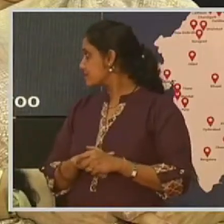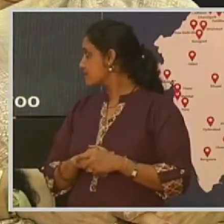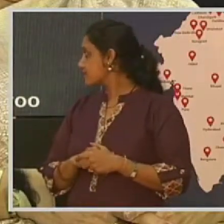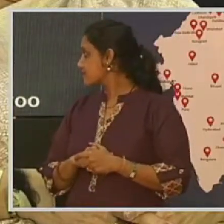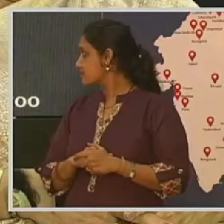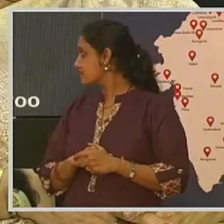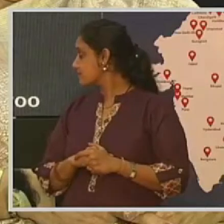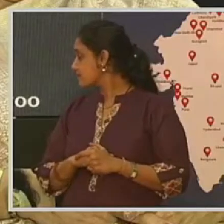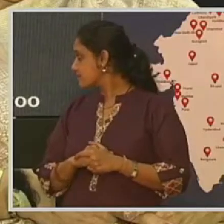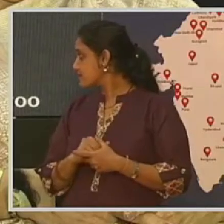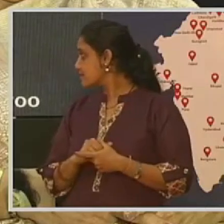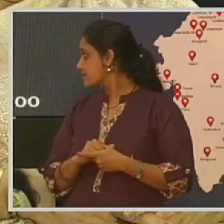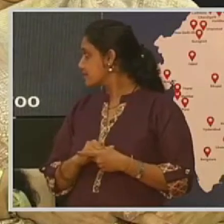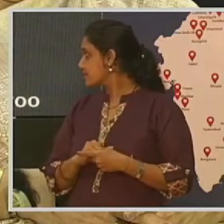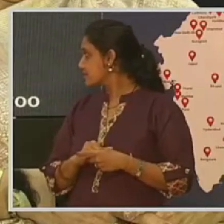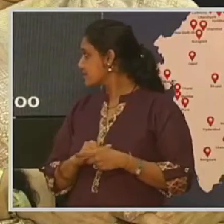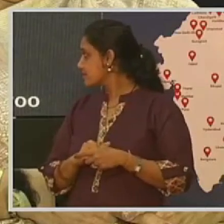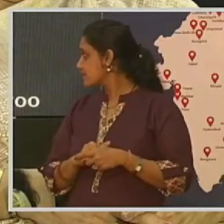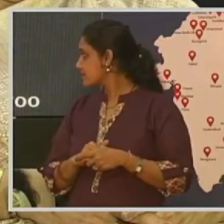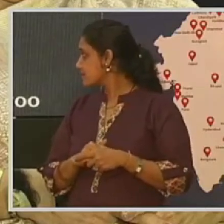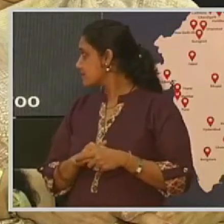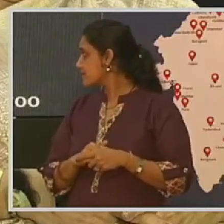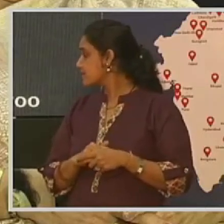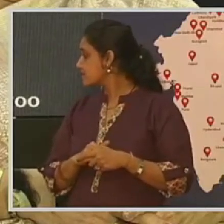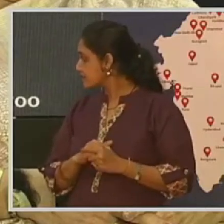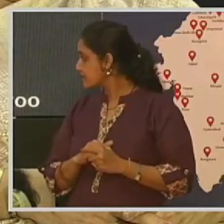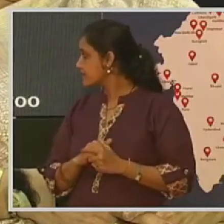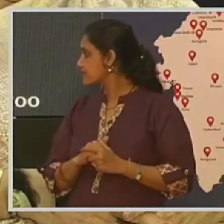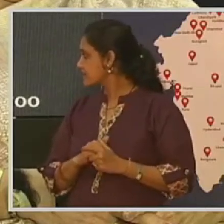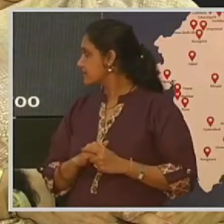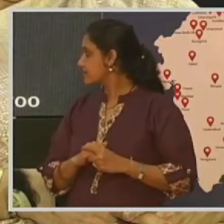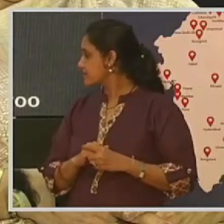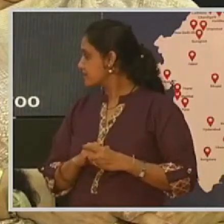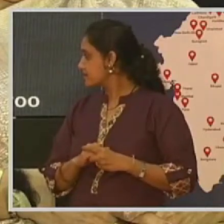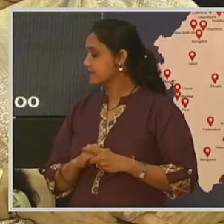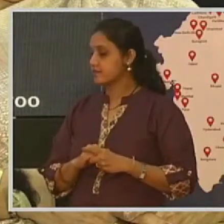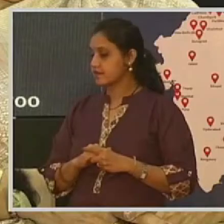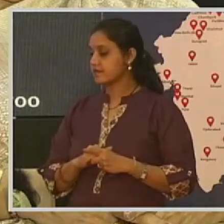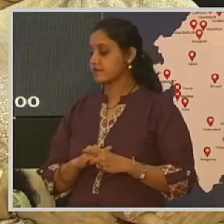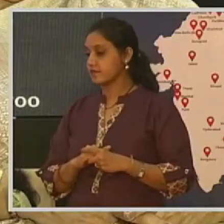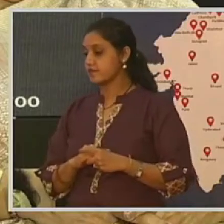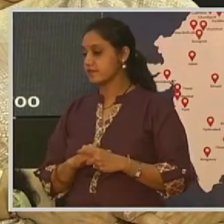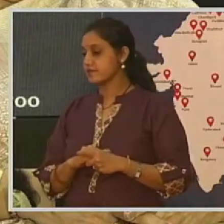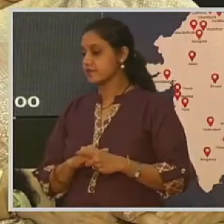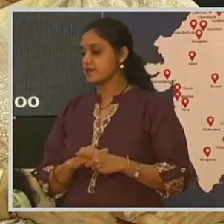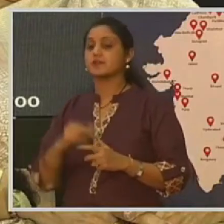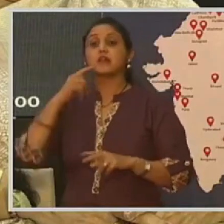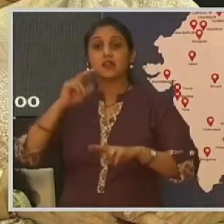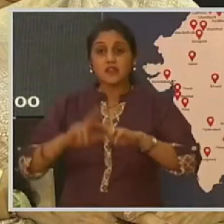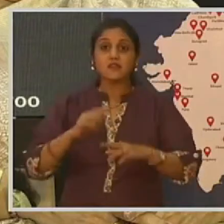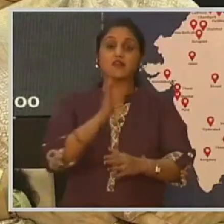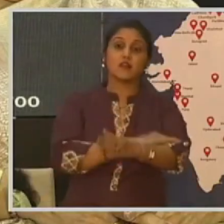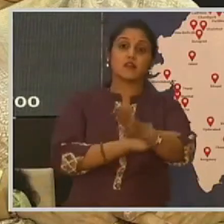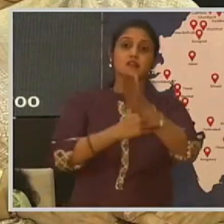female. तो ये सब चीज़ें जो है, ये हमारे पर्सन विद डिसेबिलिटी